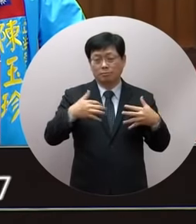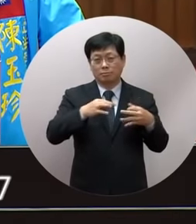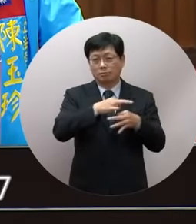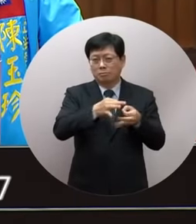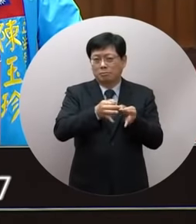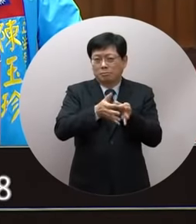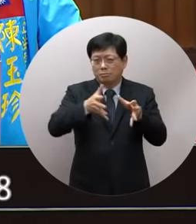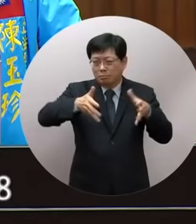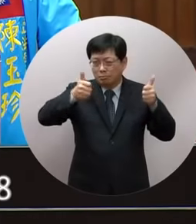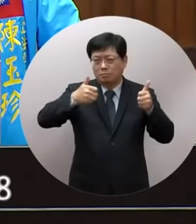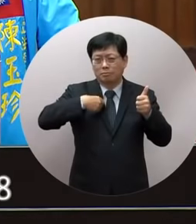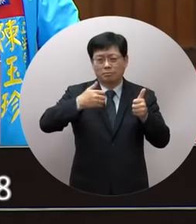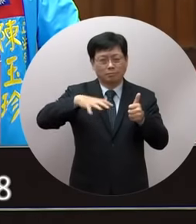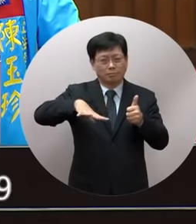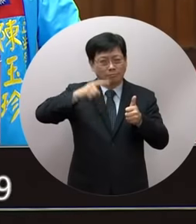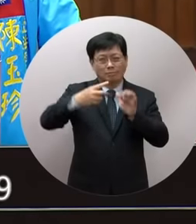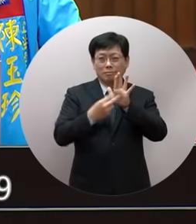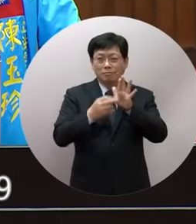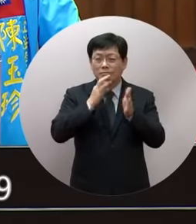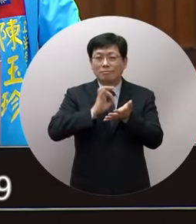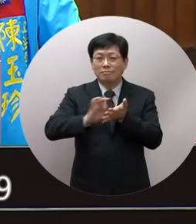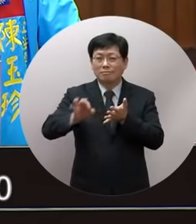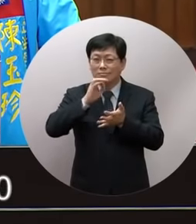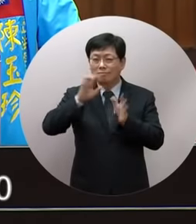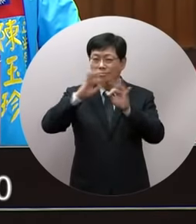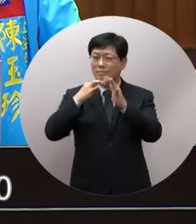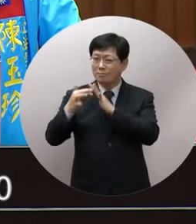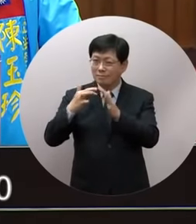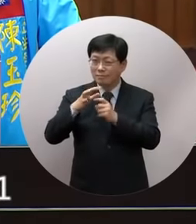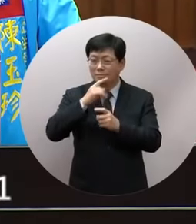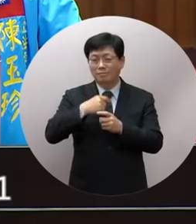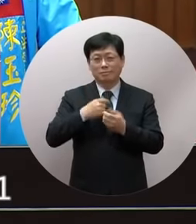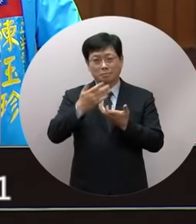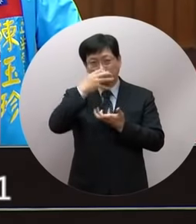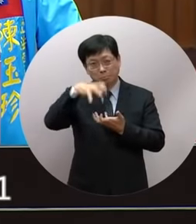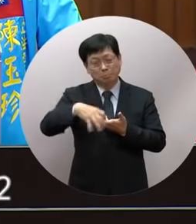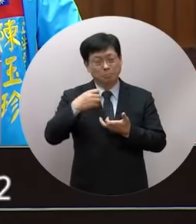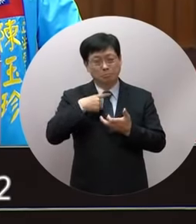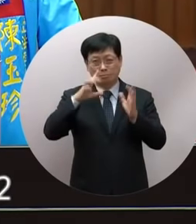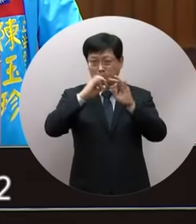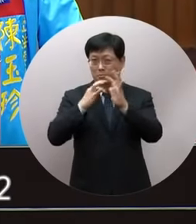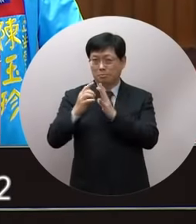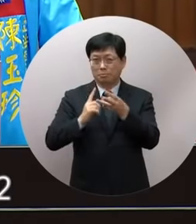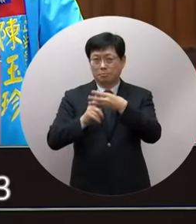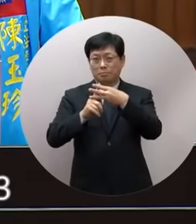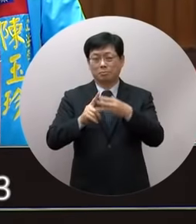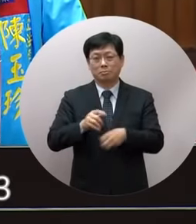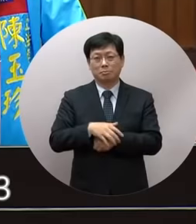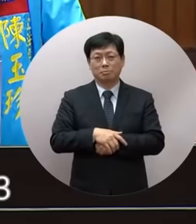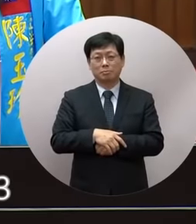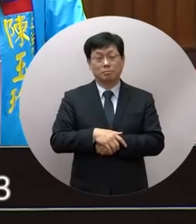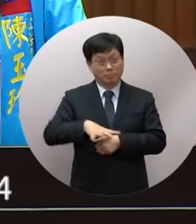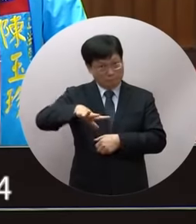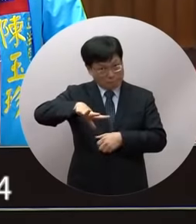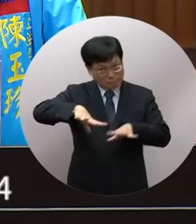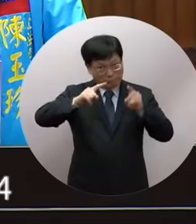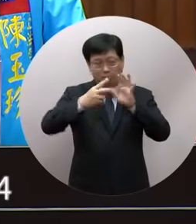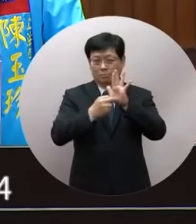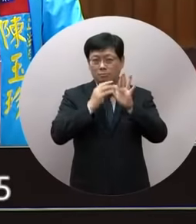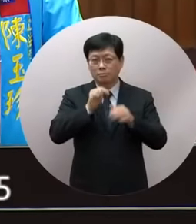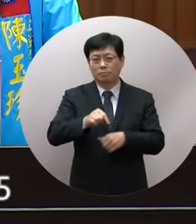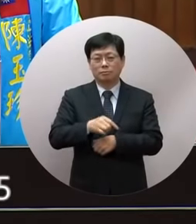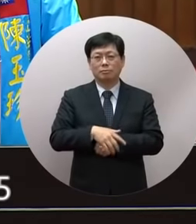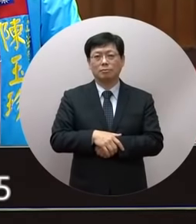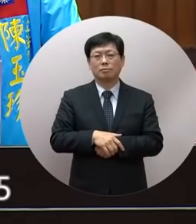济部一开始的时候是用这个说用商圈、夜市、餐饮业和夜市为主嘛，哈。 这个 一开始的时候嘛，哈。 这